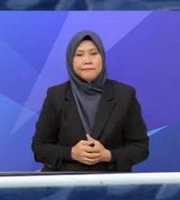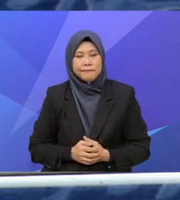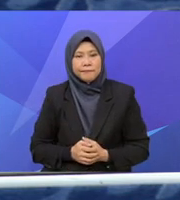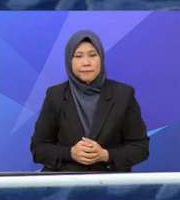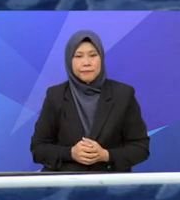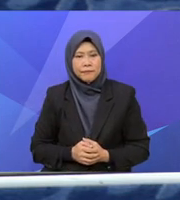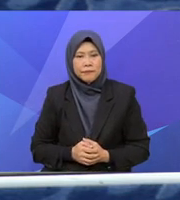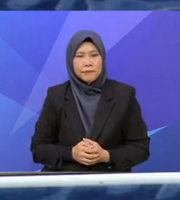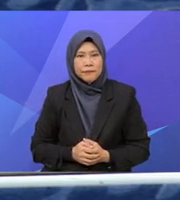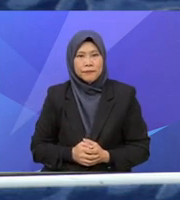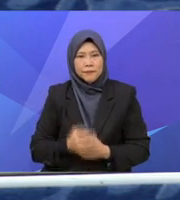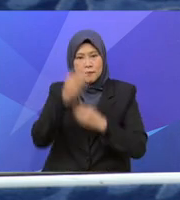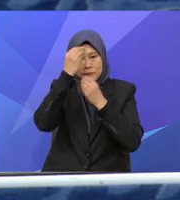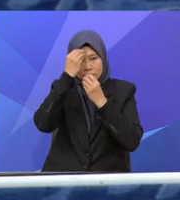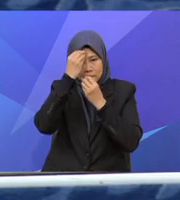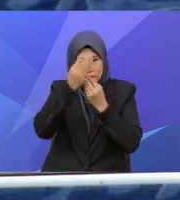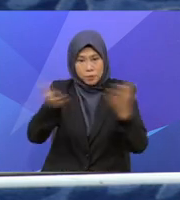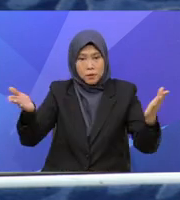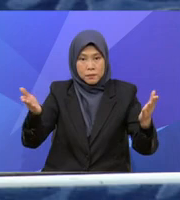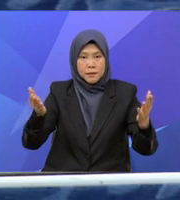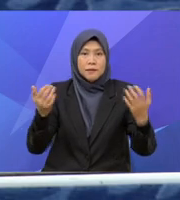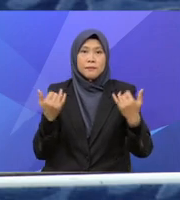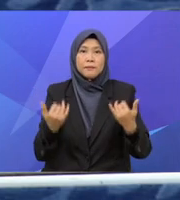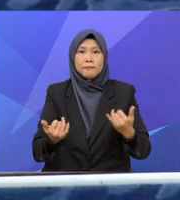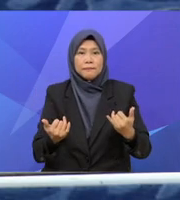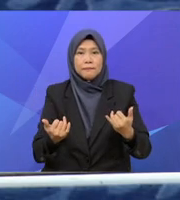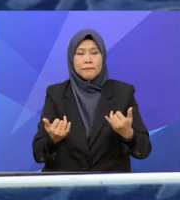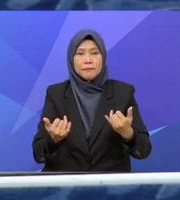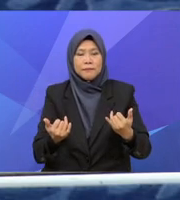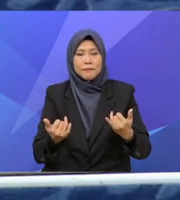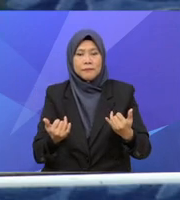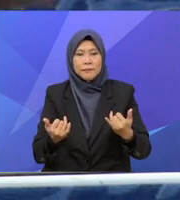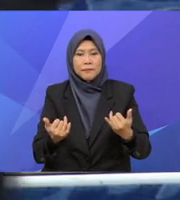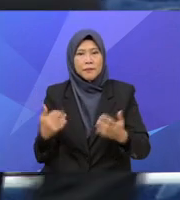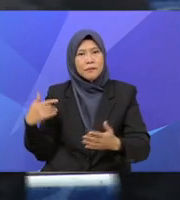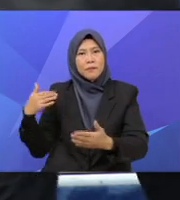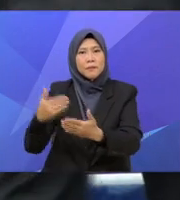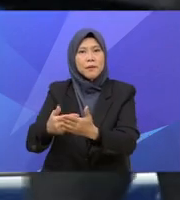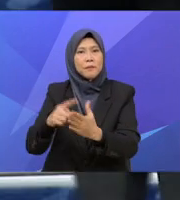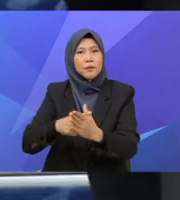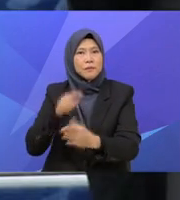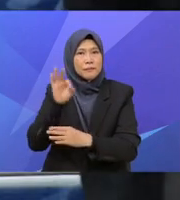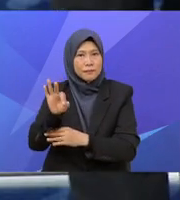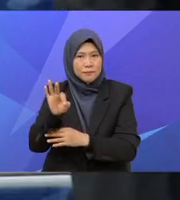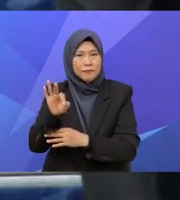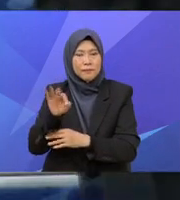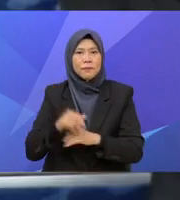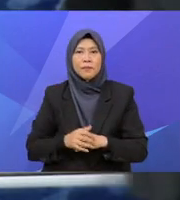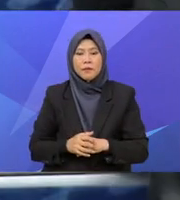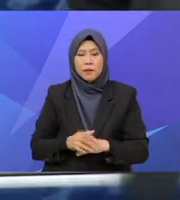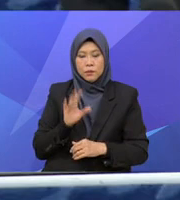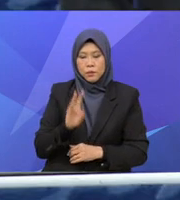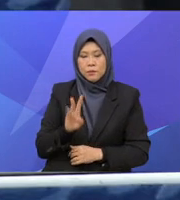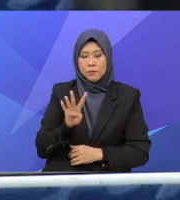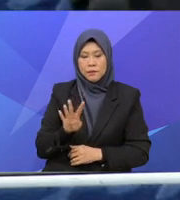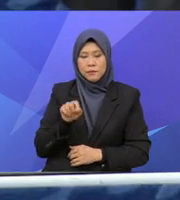untuk malu manis ketika ini ketiga bulan September y74